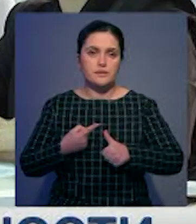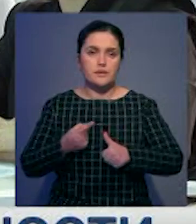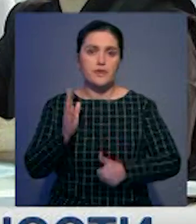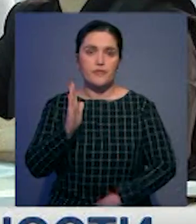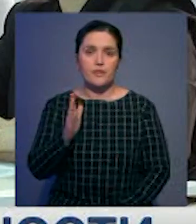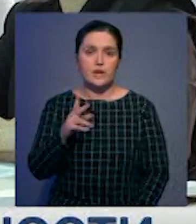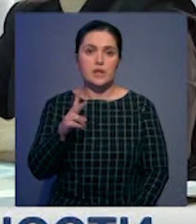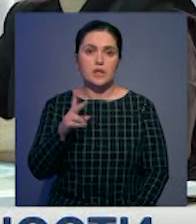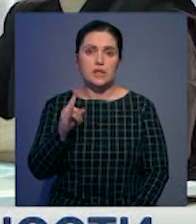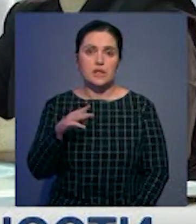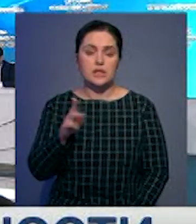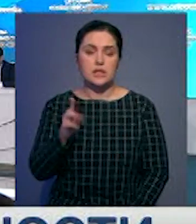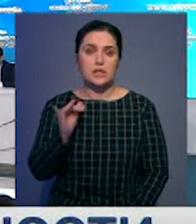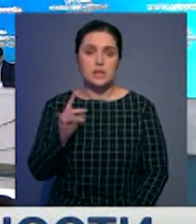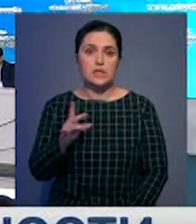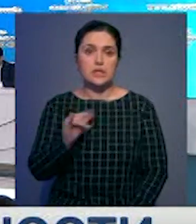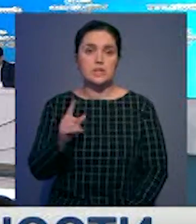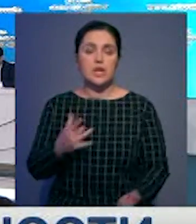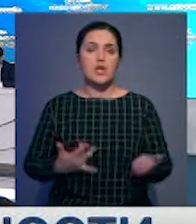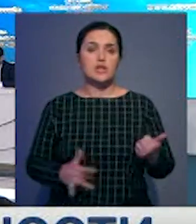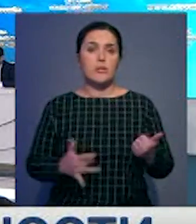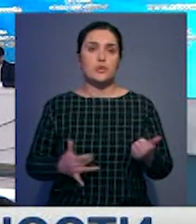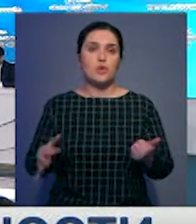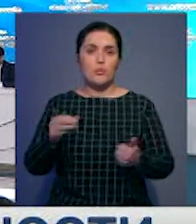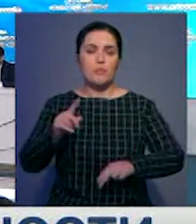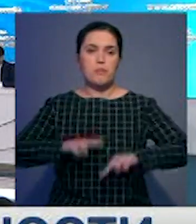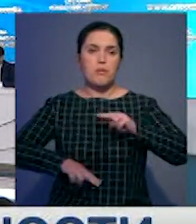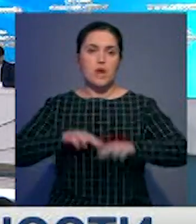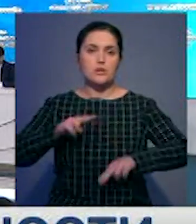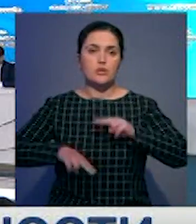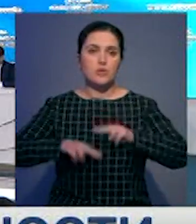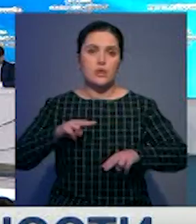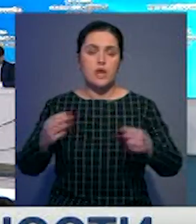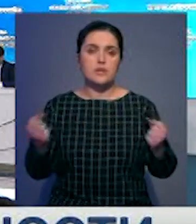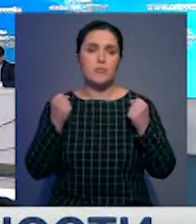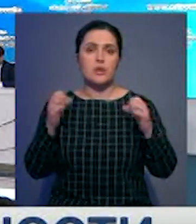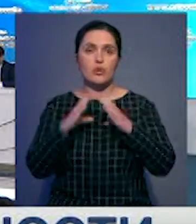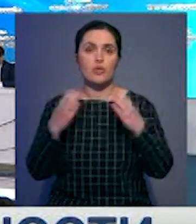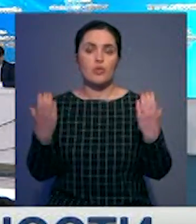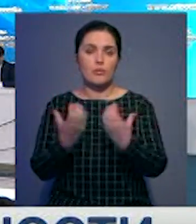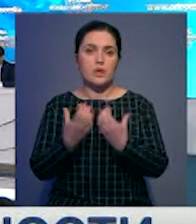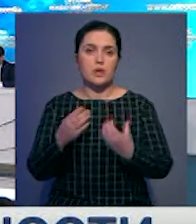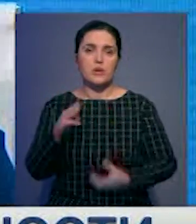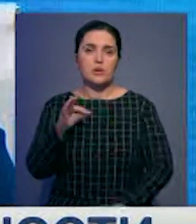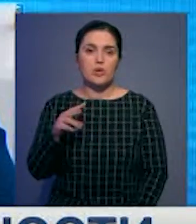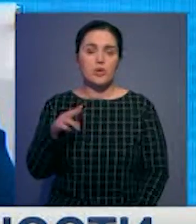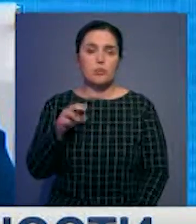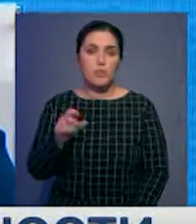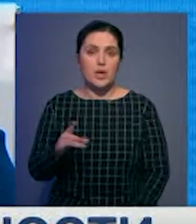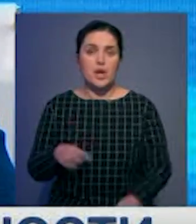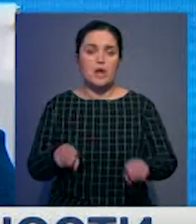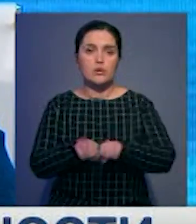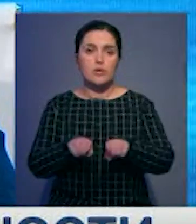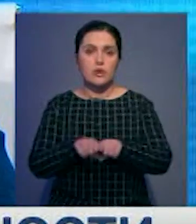Владимира Лыткина из Жамбульской области. Он построил спортивный комплекс «Толпар».